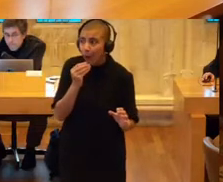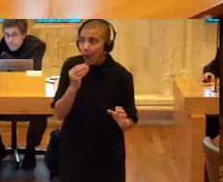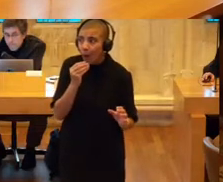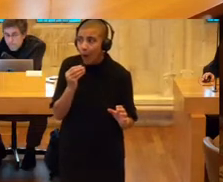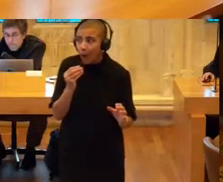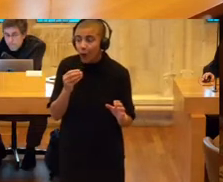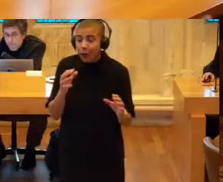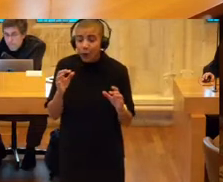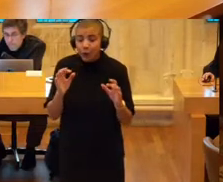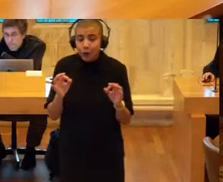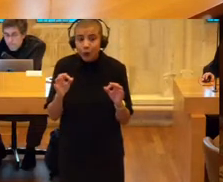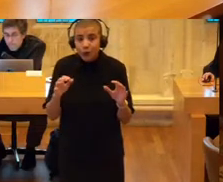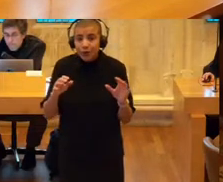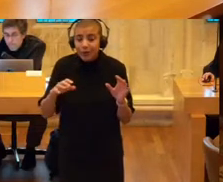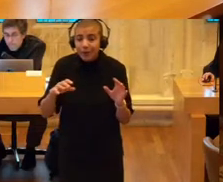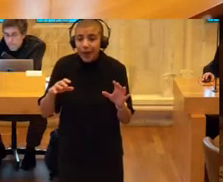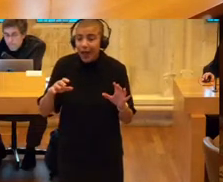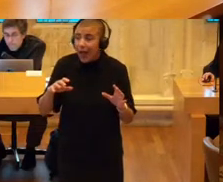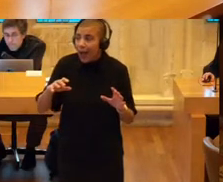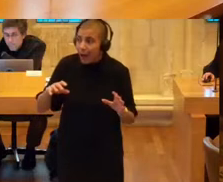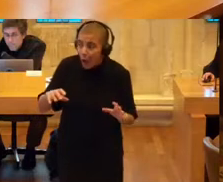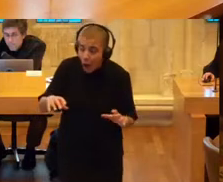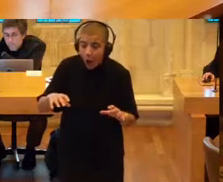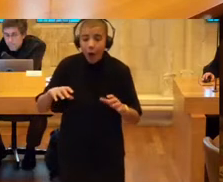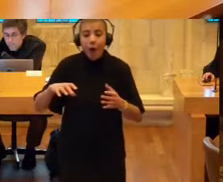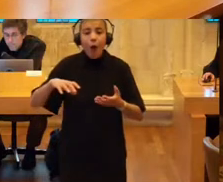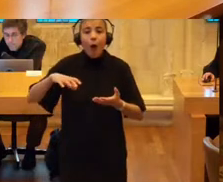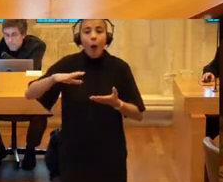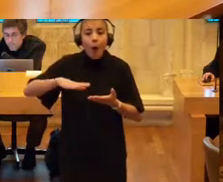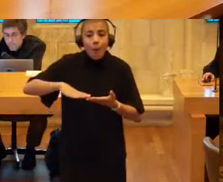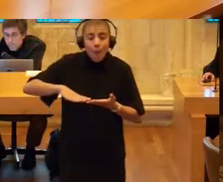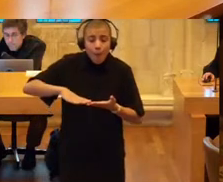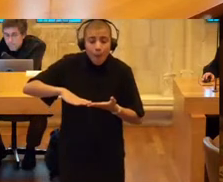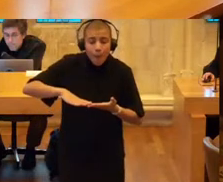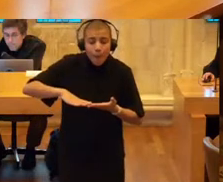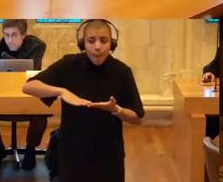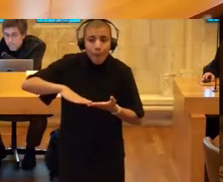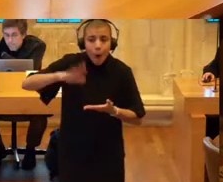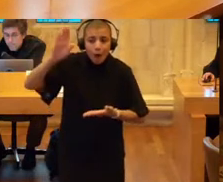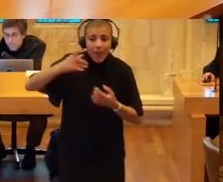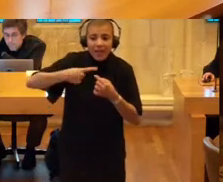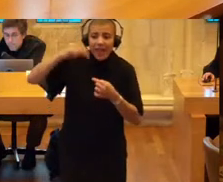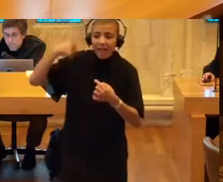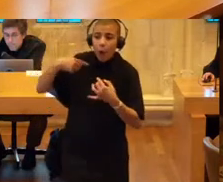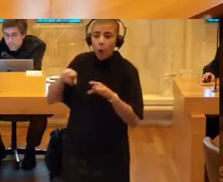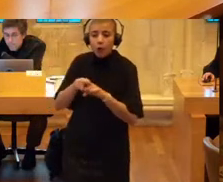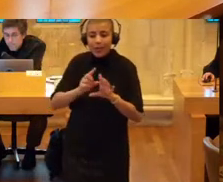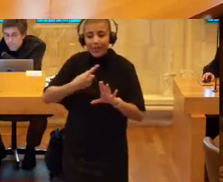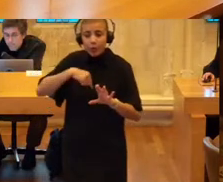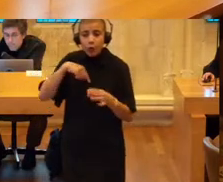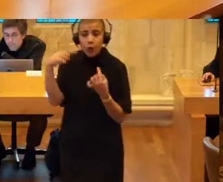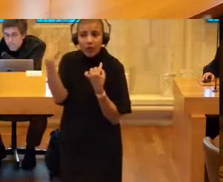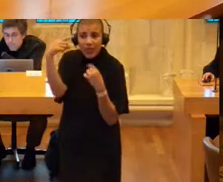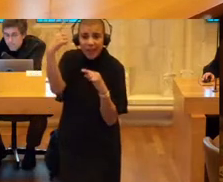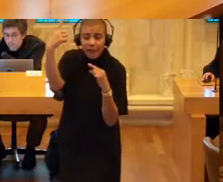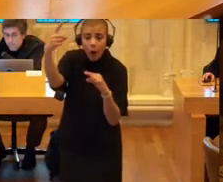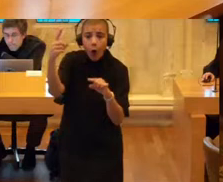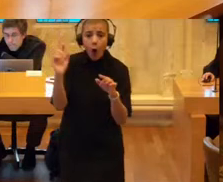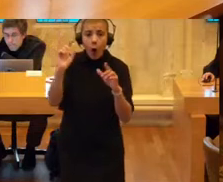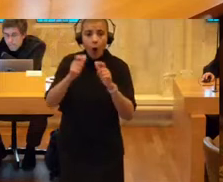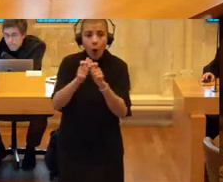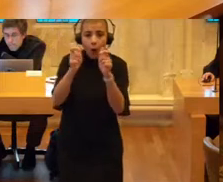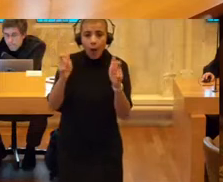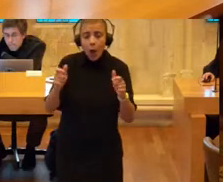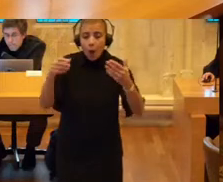pendant le mandat précédent, nous avons défendu aussi l'Inter IKEA, qui représentait 70 000 mètres carrés et 80 boutiques, qu'on a quand